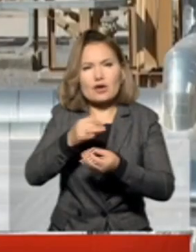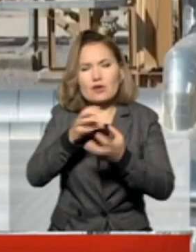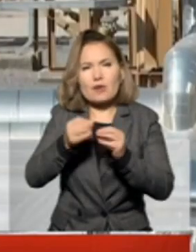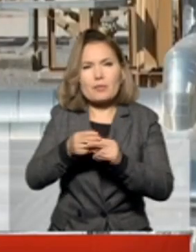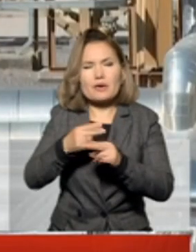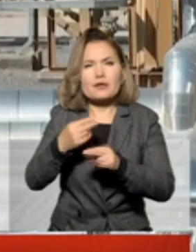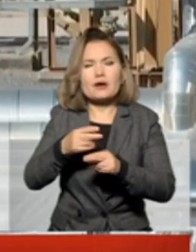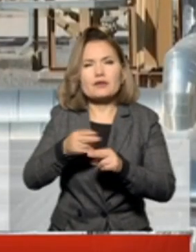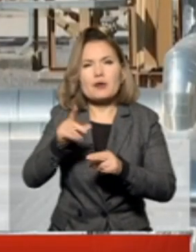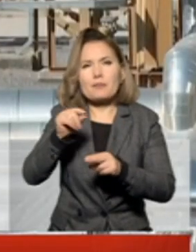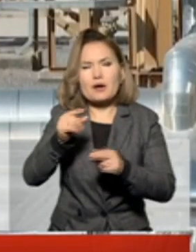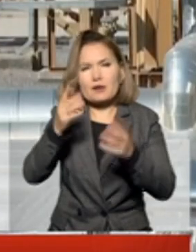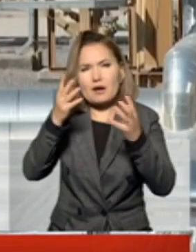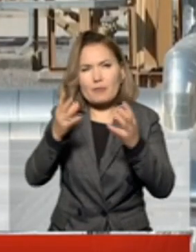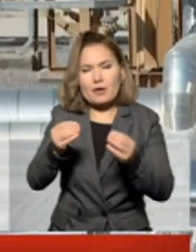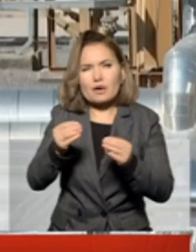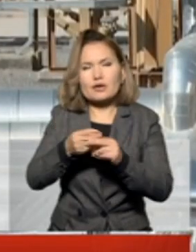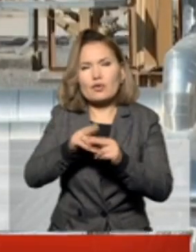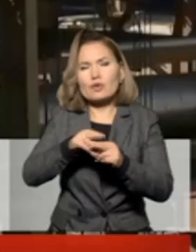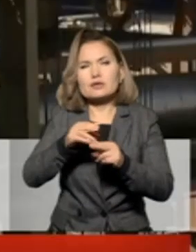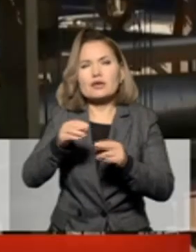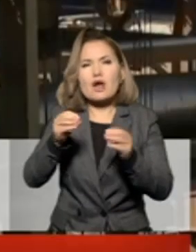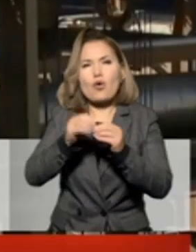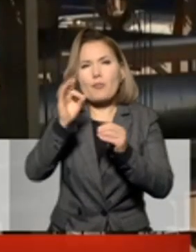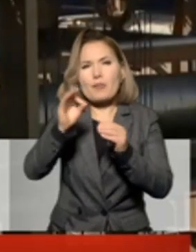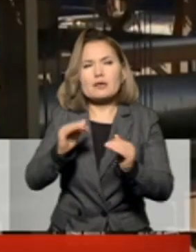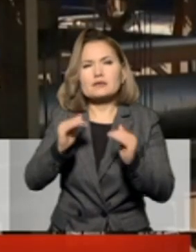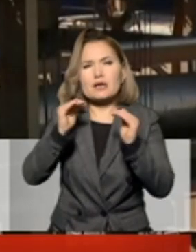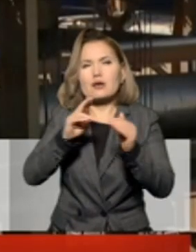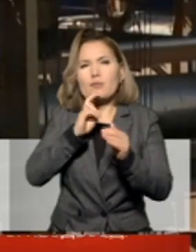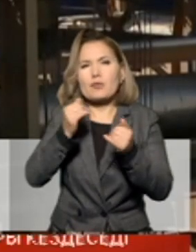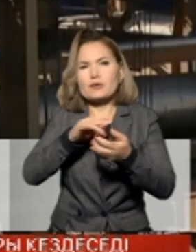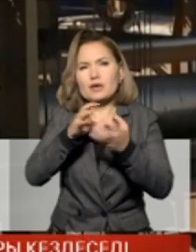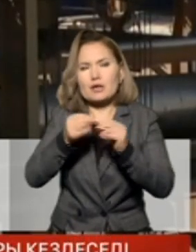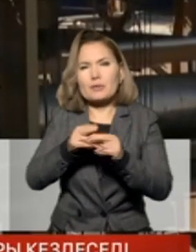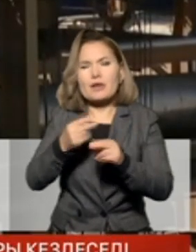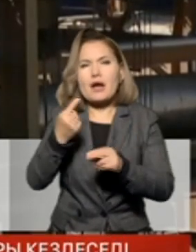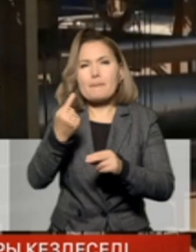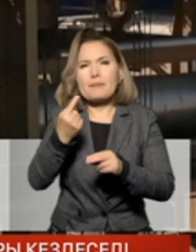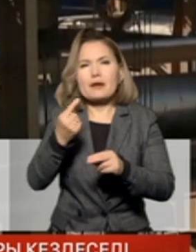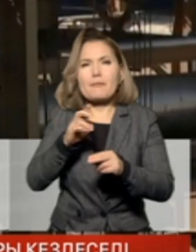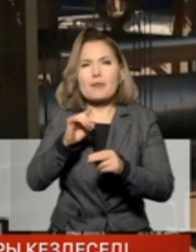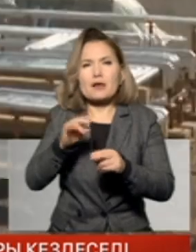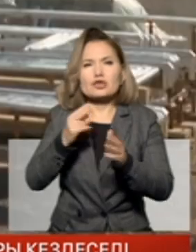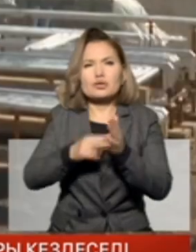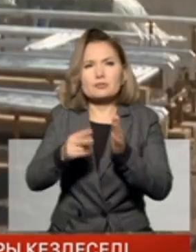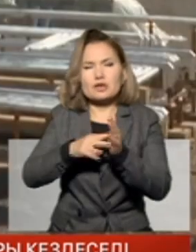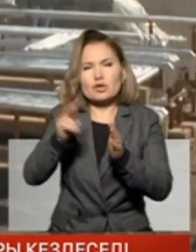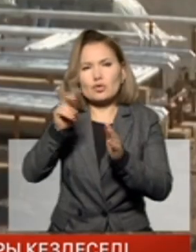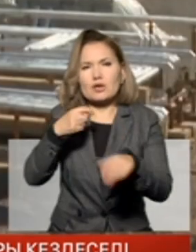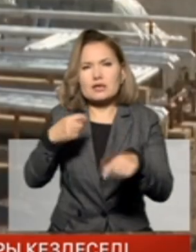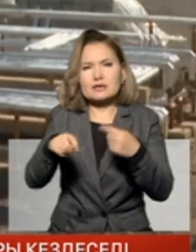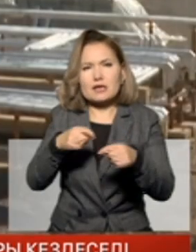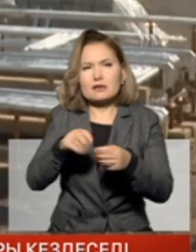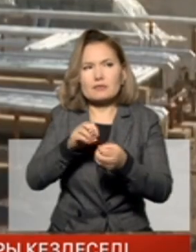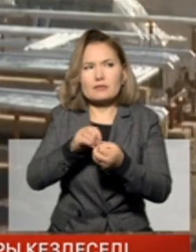Брент маркалы мұнай 10%-ға қымбаттаған. Қазір оның бір баррелі 77 долларға сатылып жатыр.